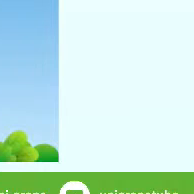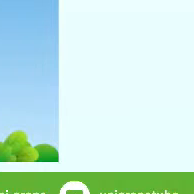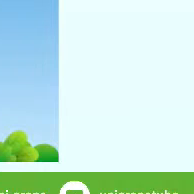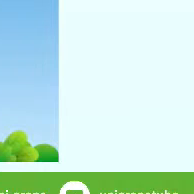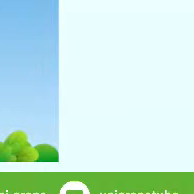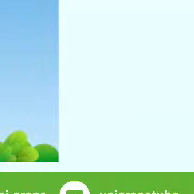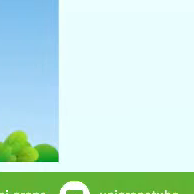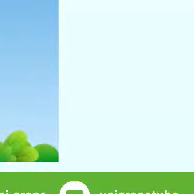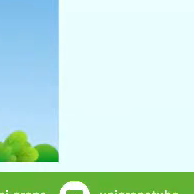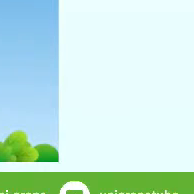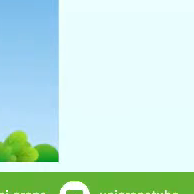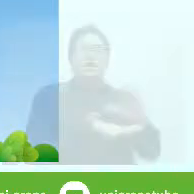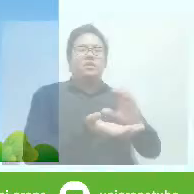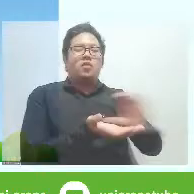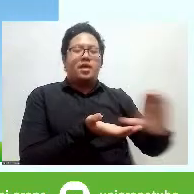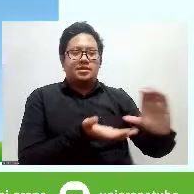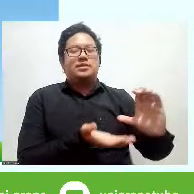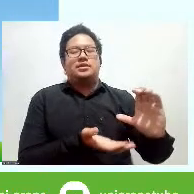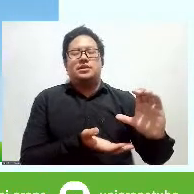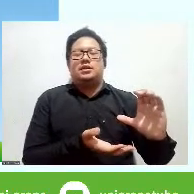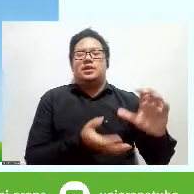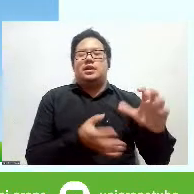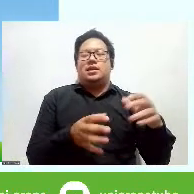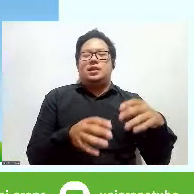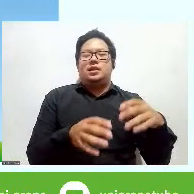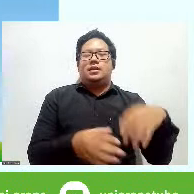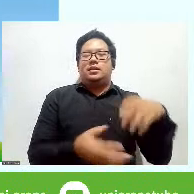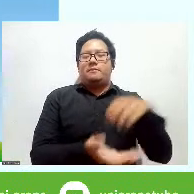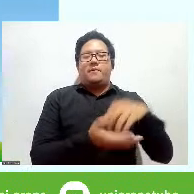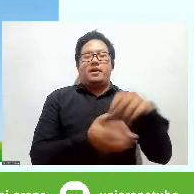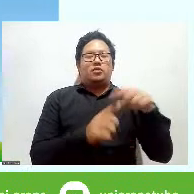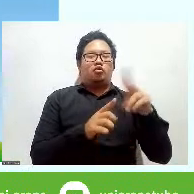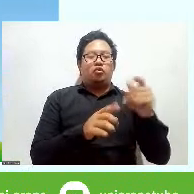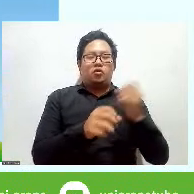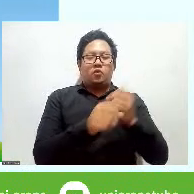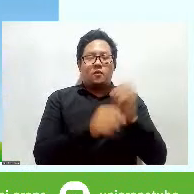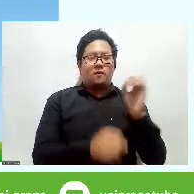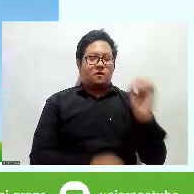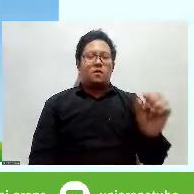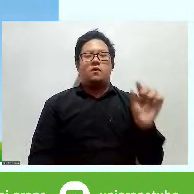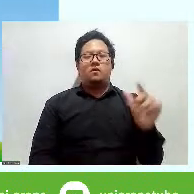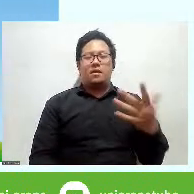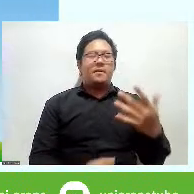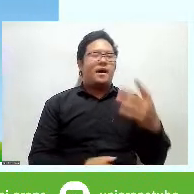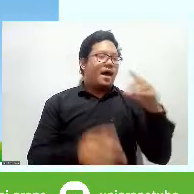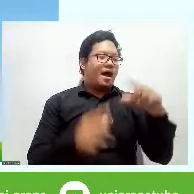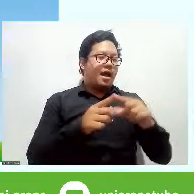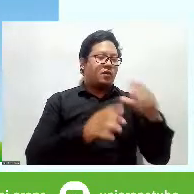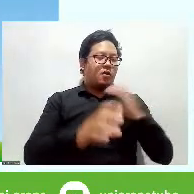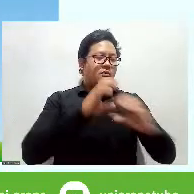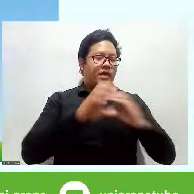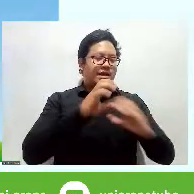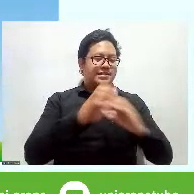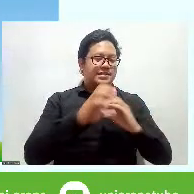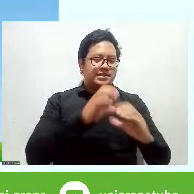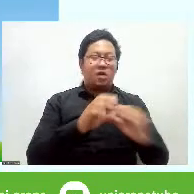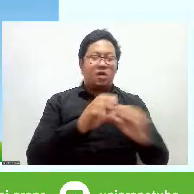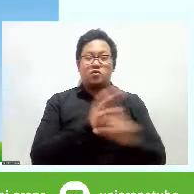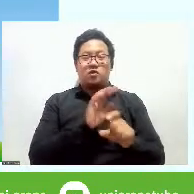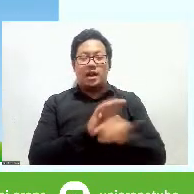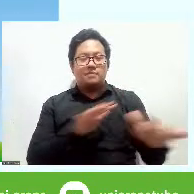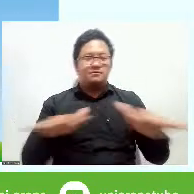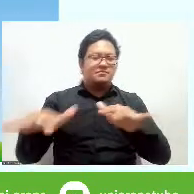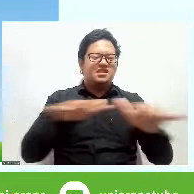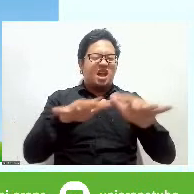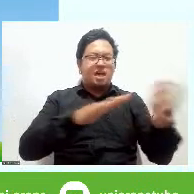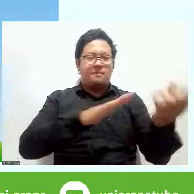turgo yaitu berupa alat komunikasi dalam rangka antisipasi dalam rangka menyikapi ketika ada bencana gunung